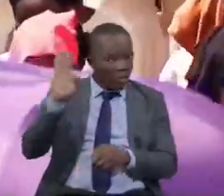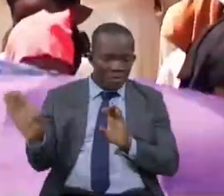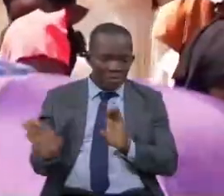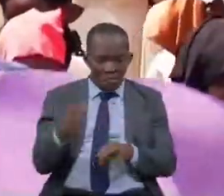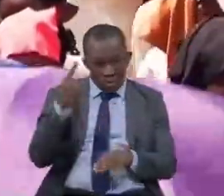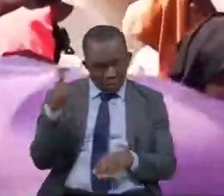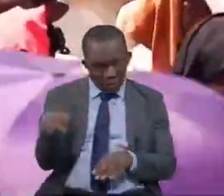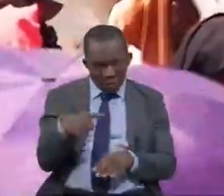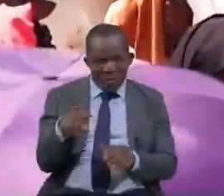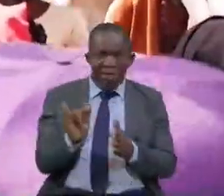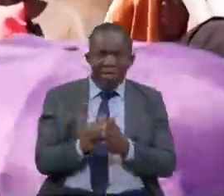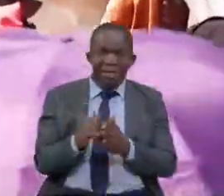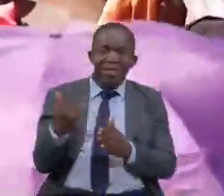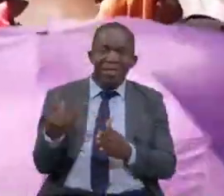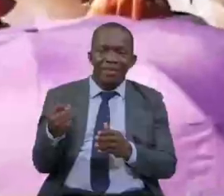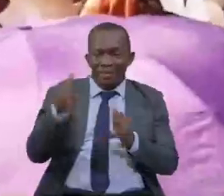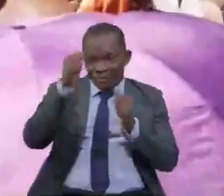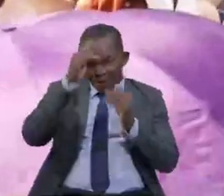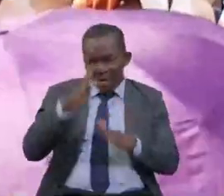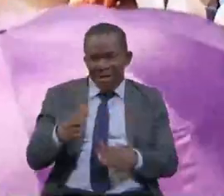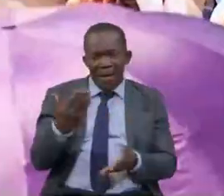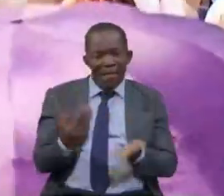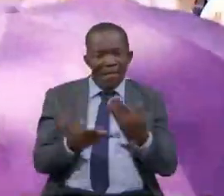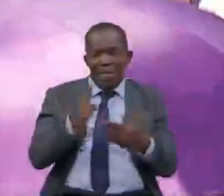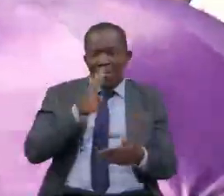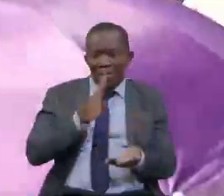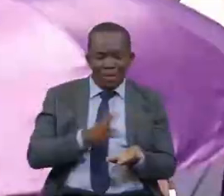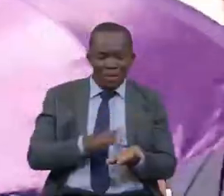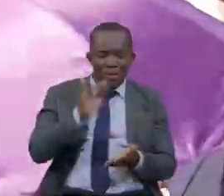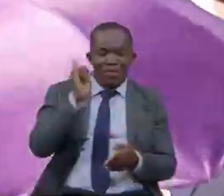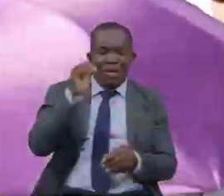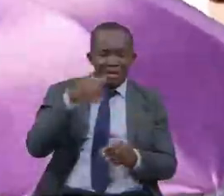Afin que le Père soit glorifié dans le Fils.